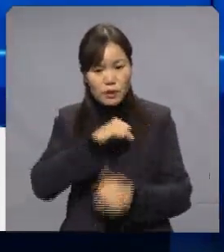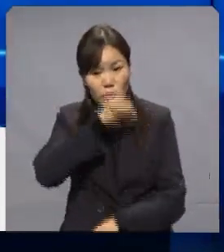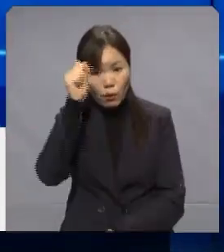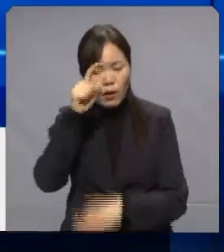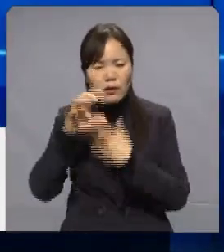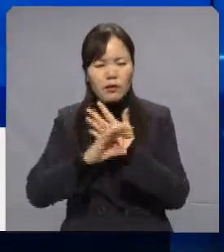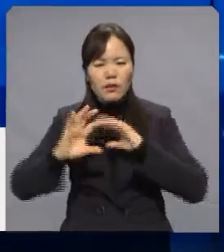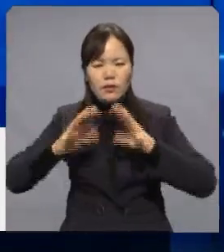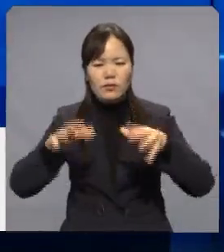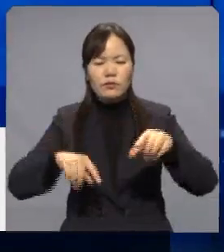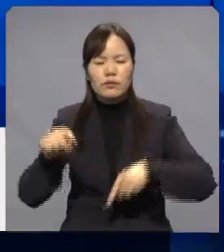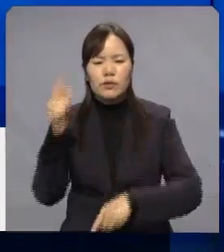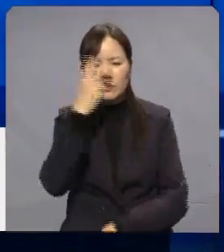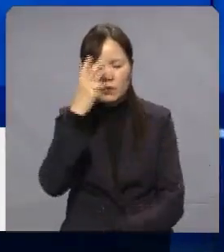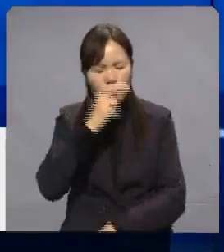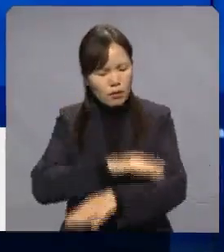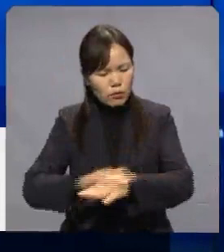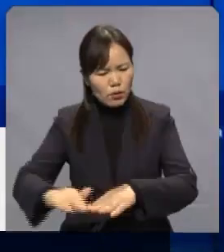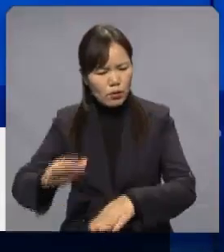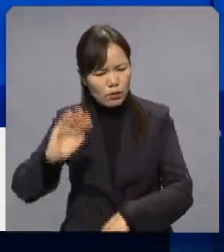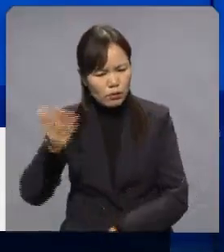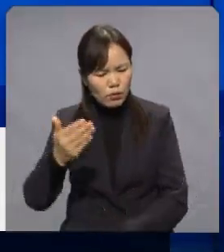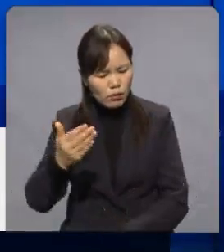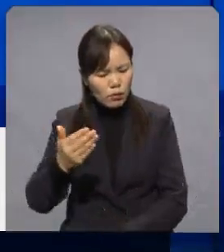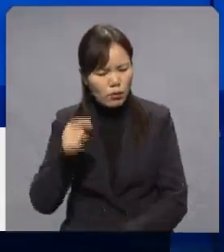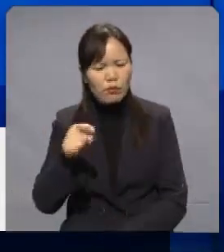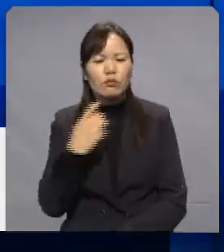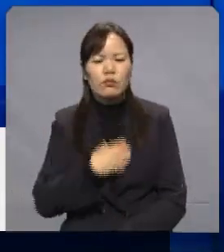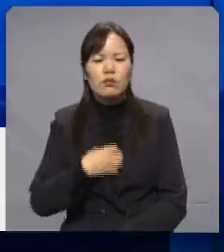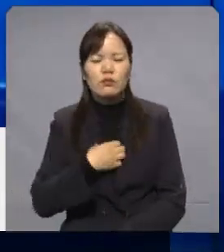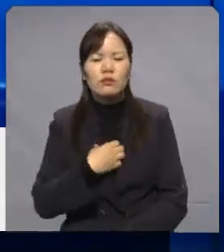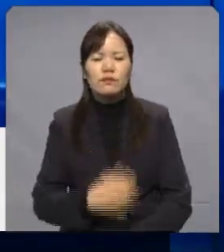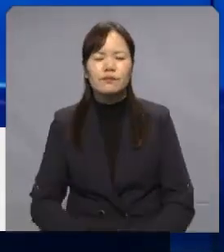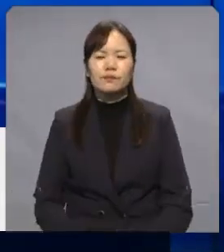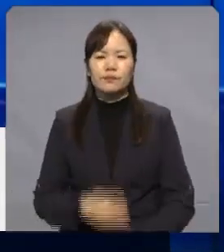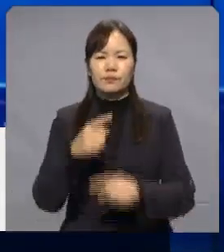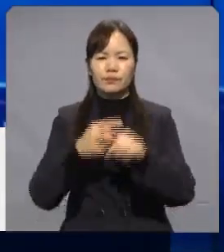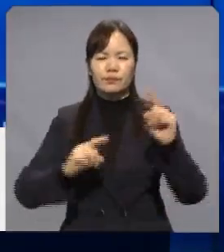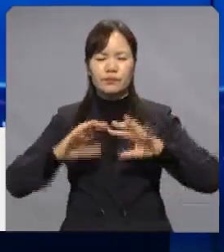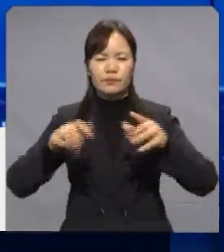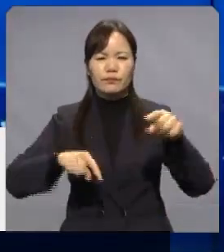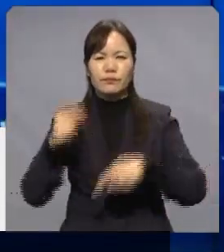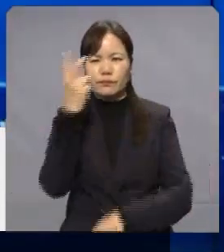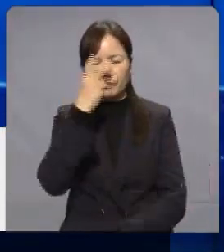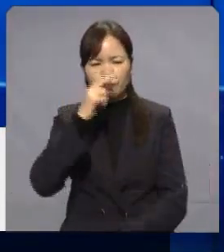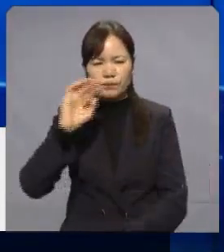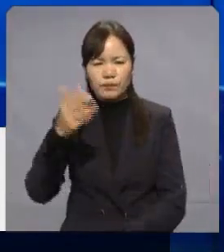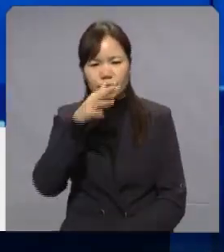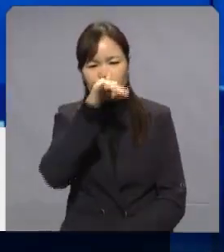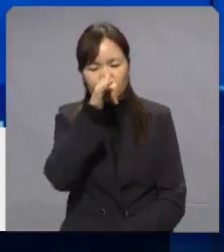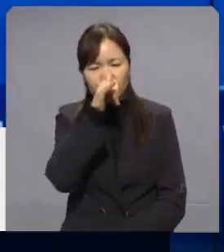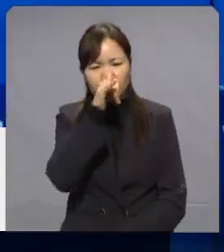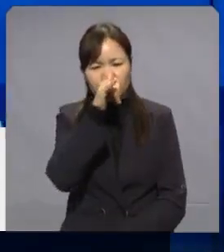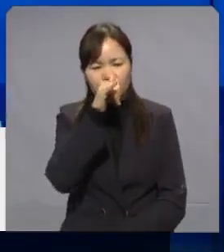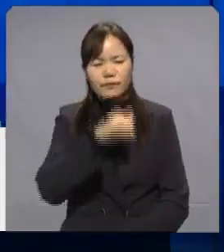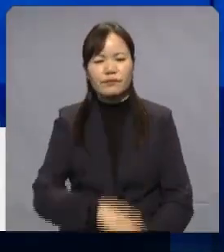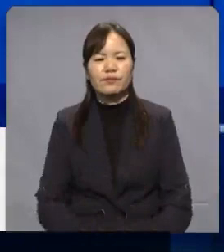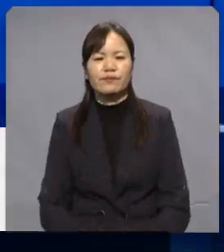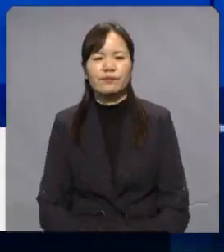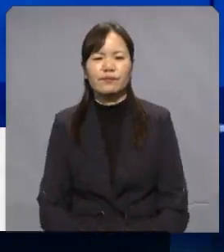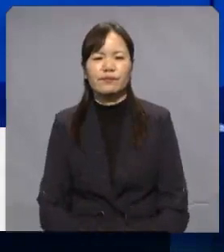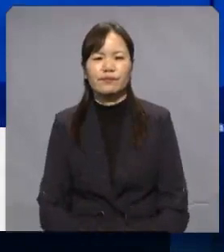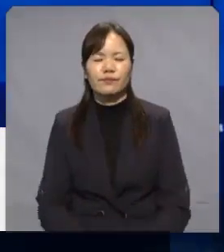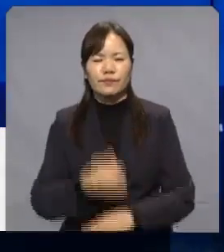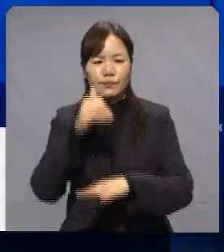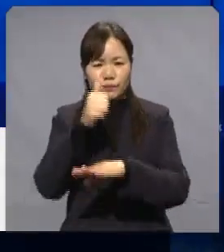국정조사가 제대로 작동을 할지도 걱정입니다. 이렇게 되면 반쪽 국정조사로 뭐 이어지고 하기는 하겠습니다만